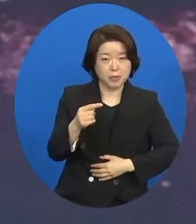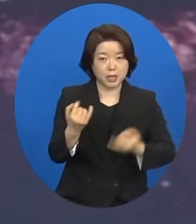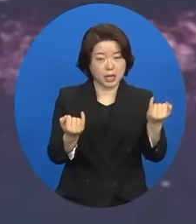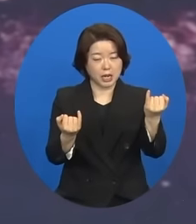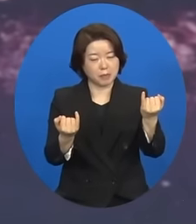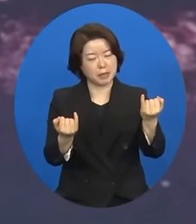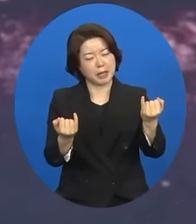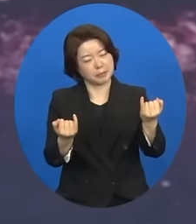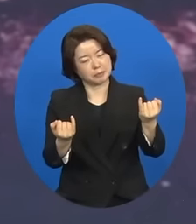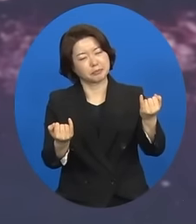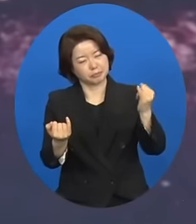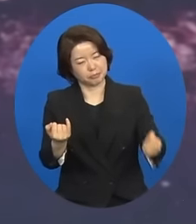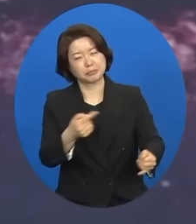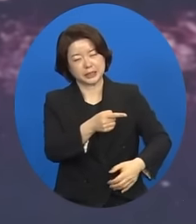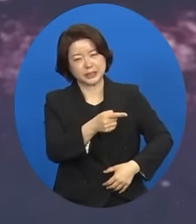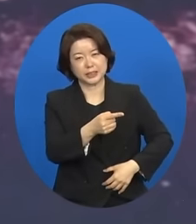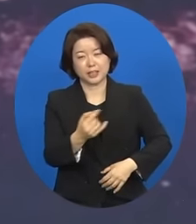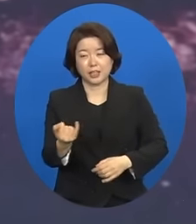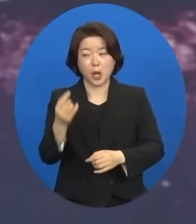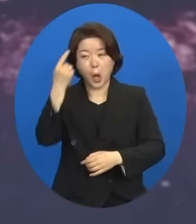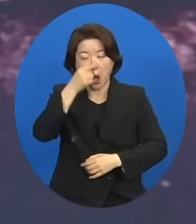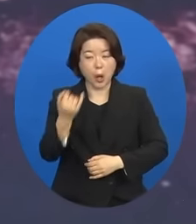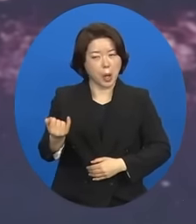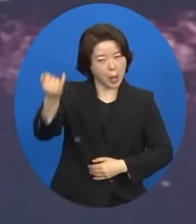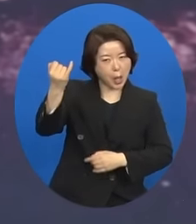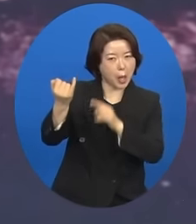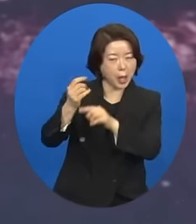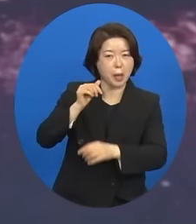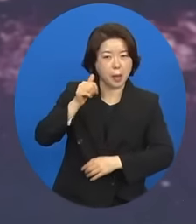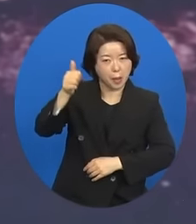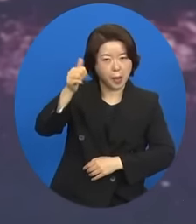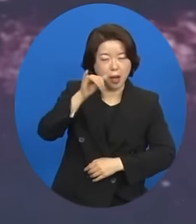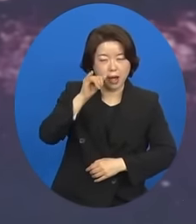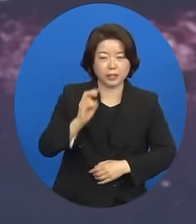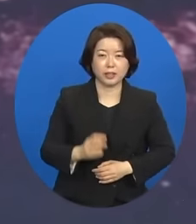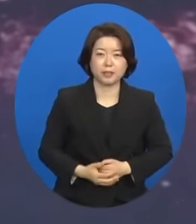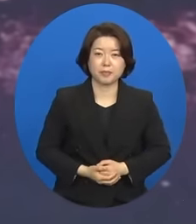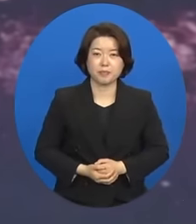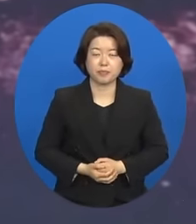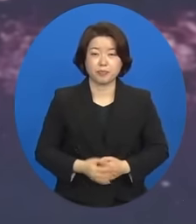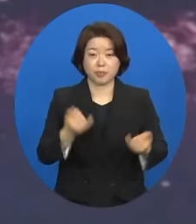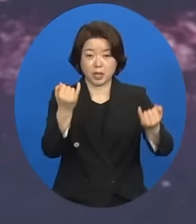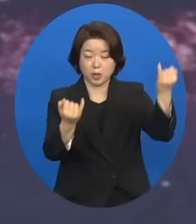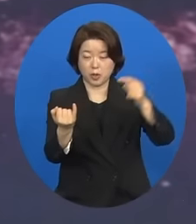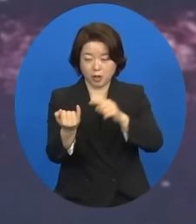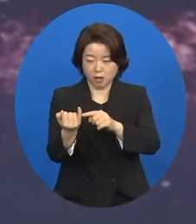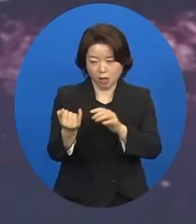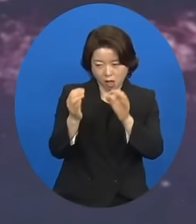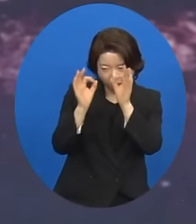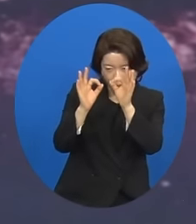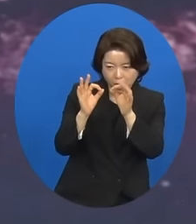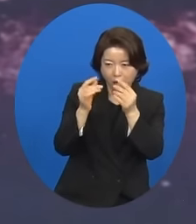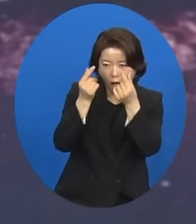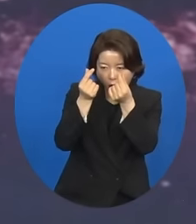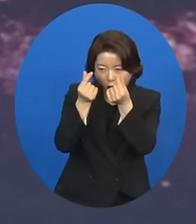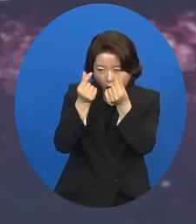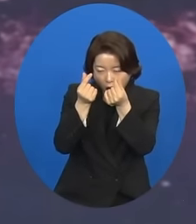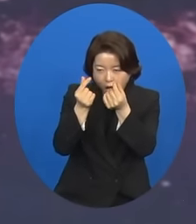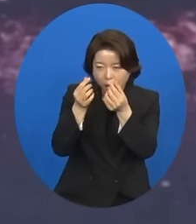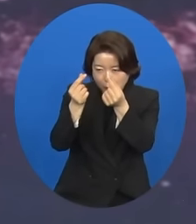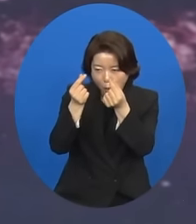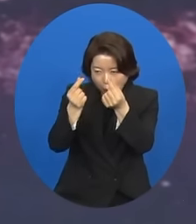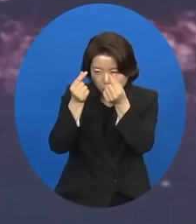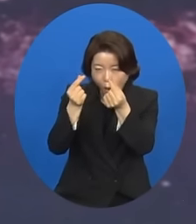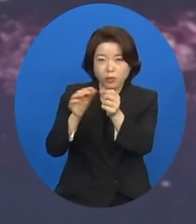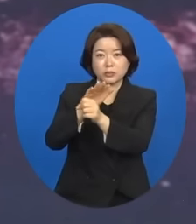밀렸던 거 같아요 어쨌든이 라를 보자마자 어이 야곱은 완전히 사랑에 빠지게 되고요 그리고